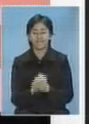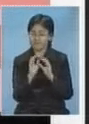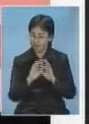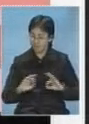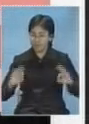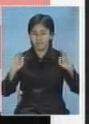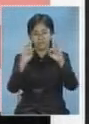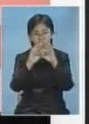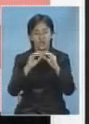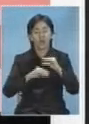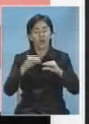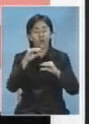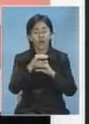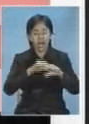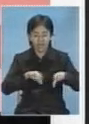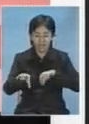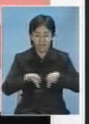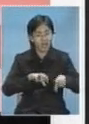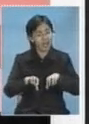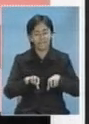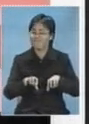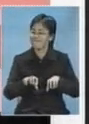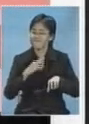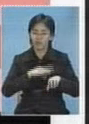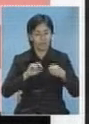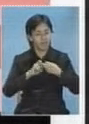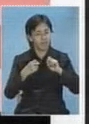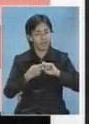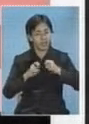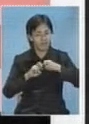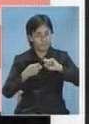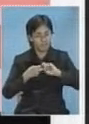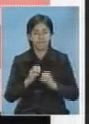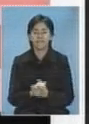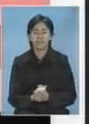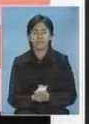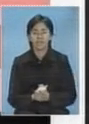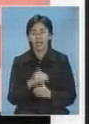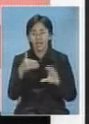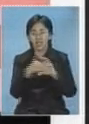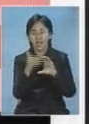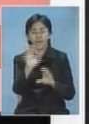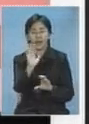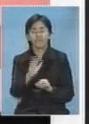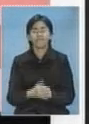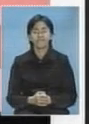ำคัญคือโครงการที่ท่านบริหารงานแล้วไม่ควรจะให้เกิดครับเอาสไลด์นี้ลงนะครับ